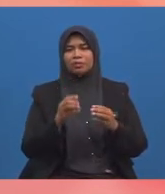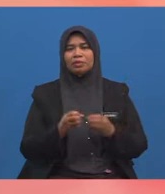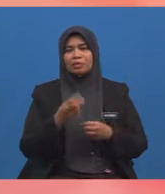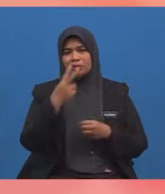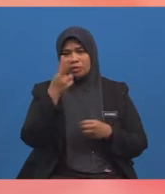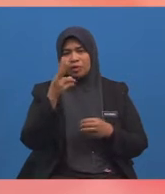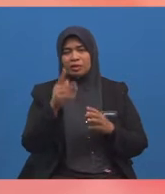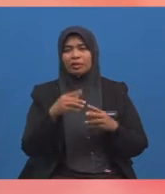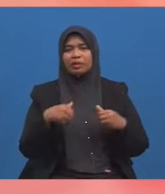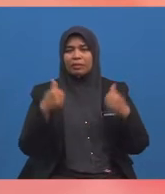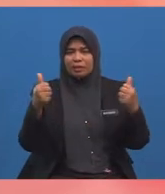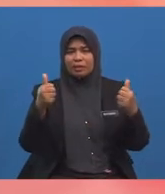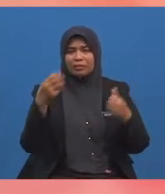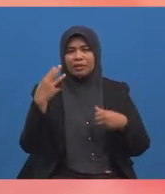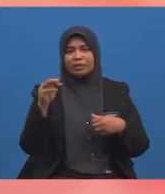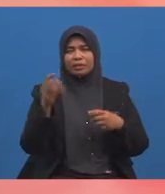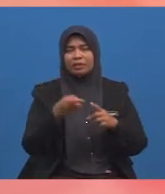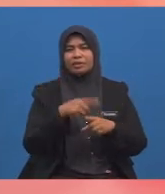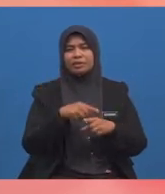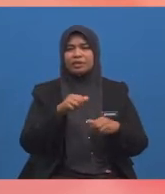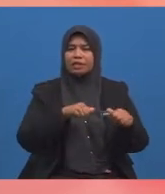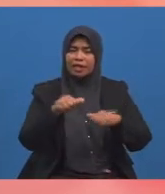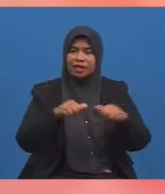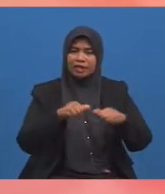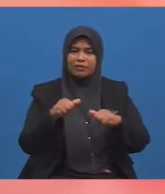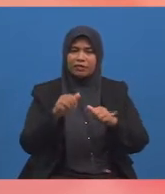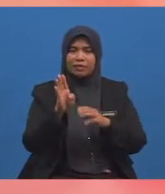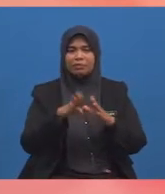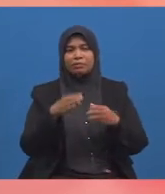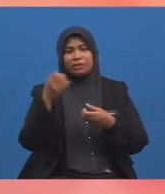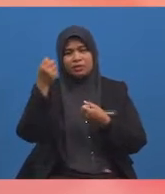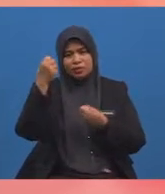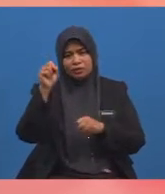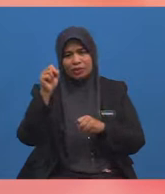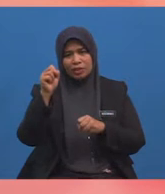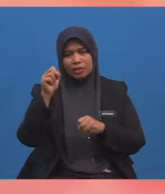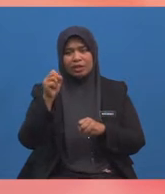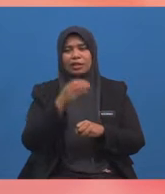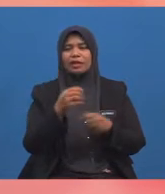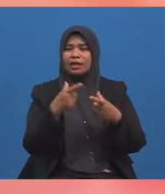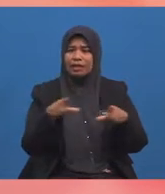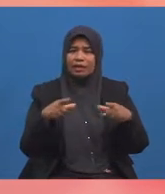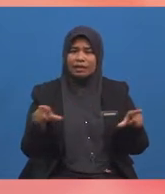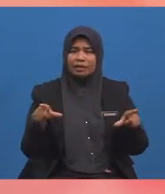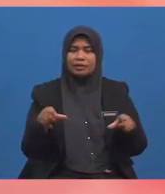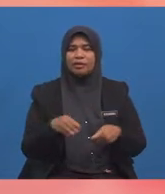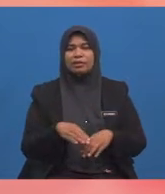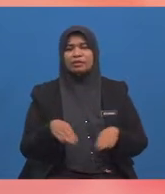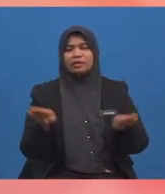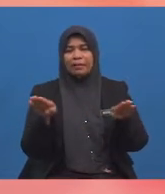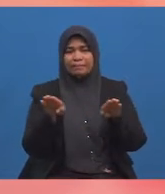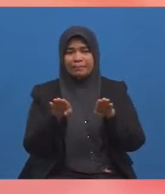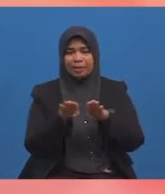untuk menonjolkan kehebatan mereka dari segi aktiviti, sukan dan